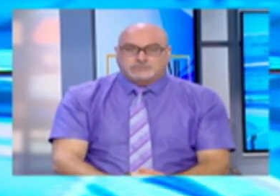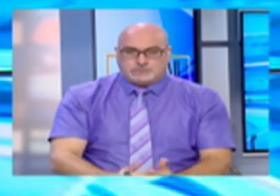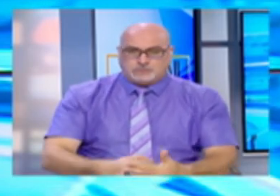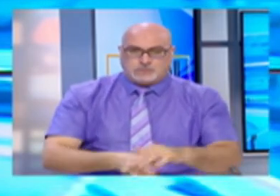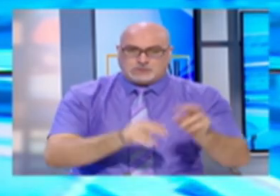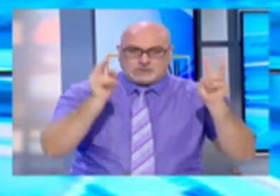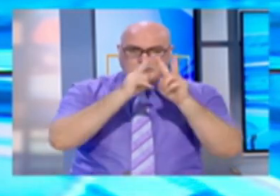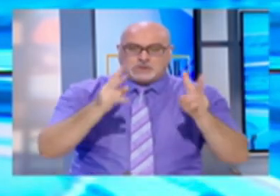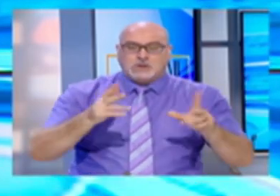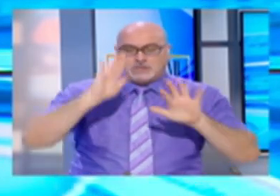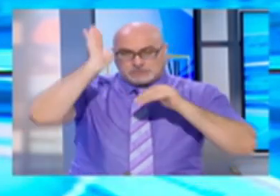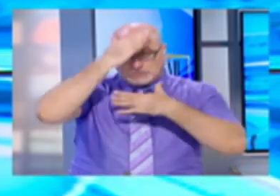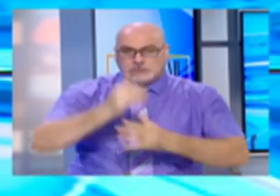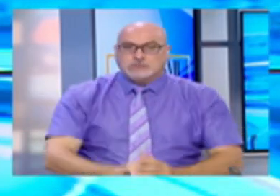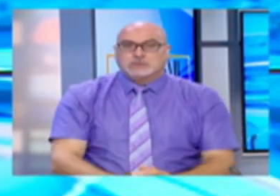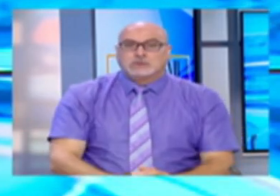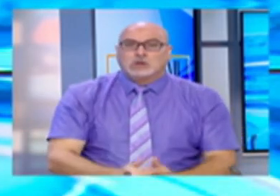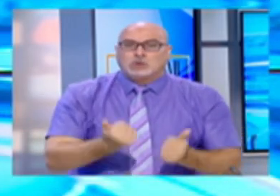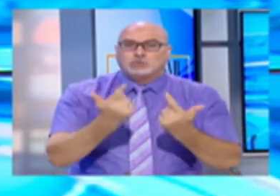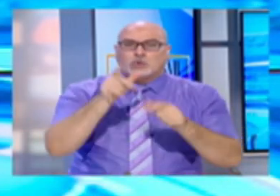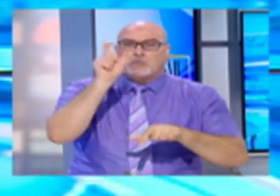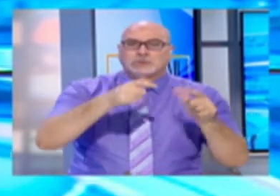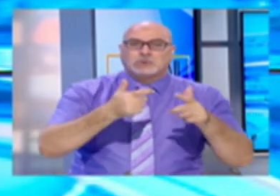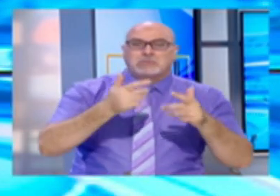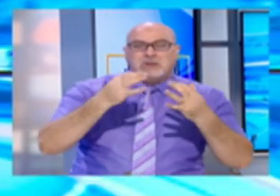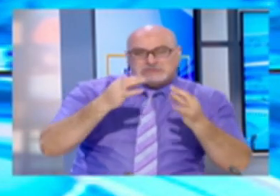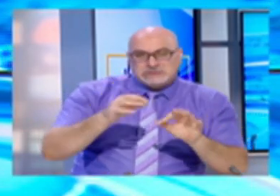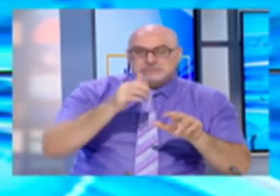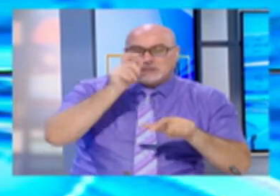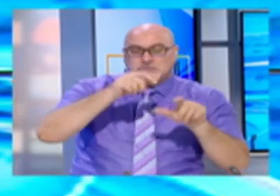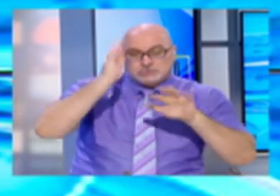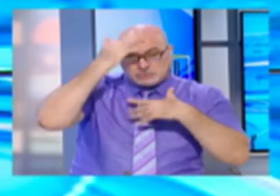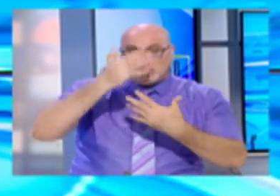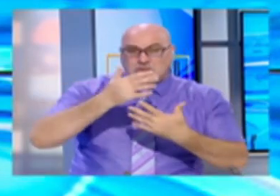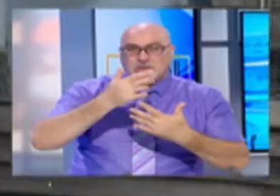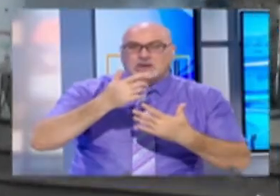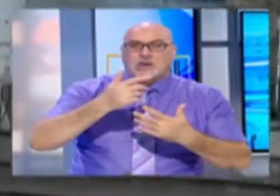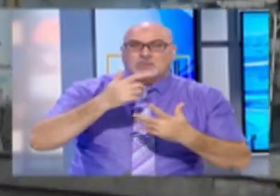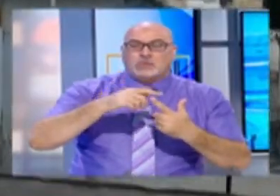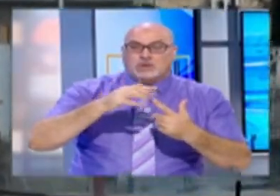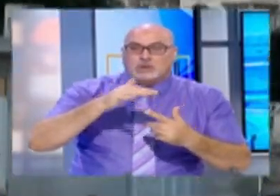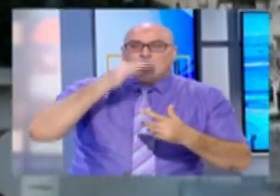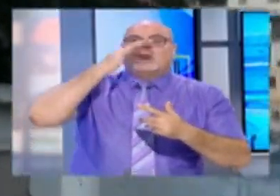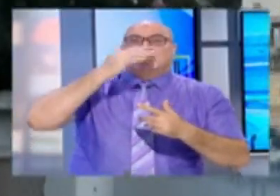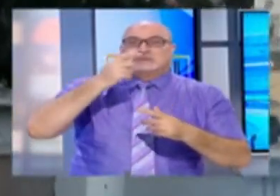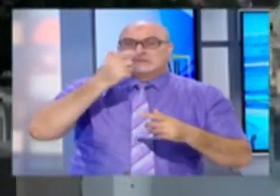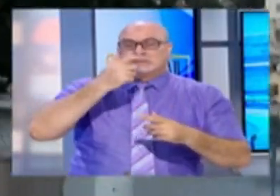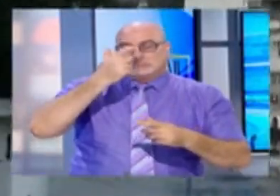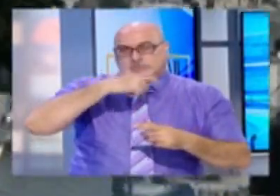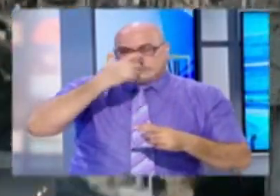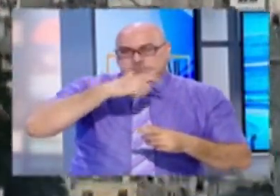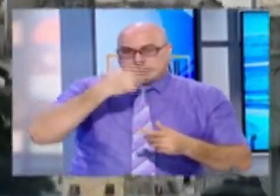دوليا، وفي شأن الفلسطينية، أصيب عشرات الفلسطينيين باختناقات نتيجة استنشاق الغاز المسيل